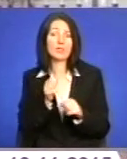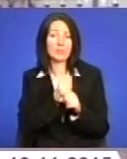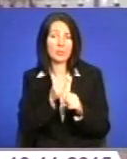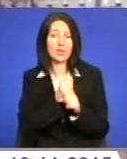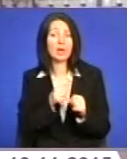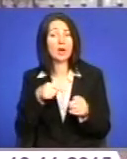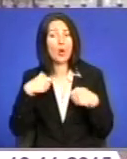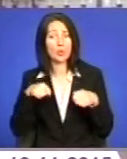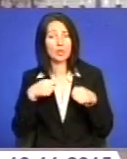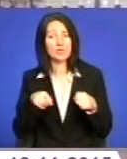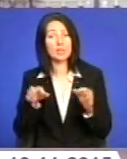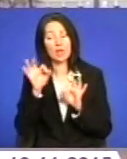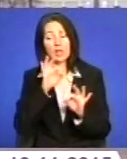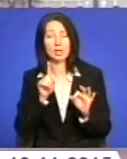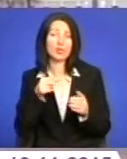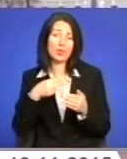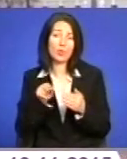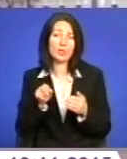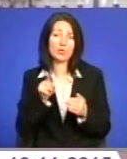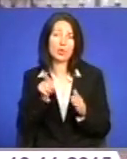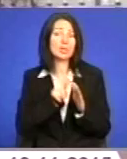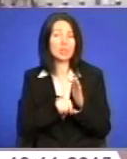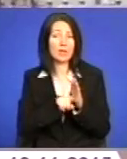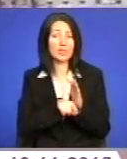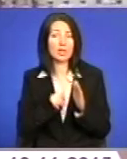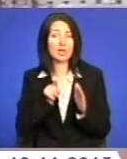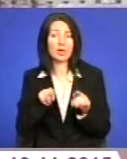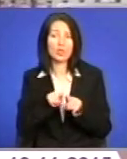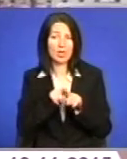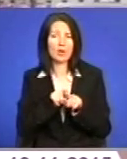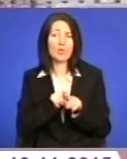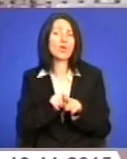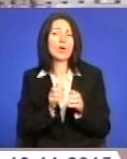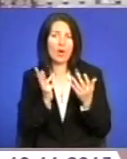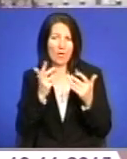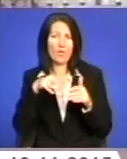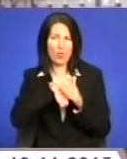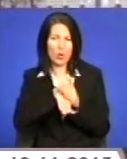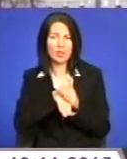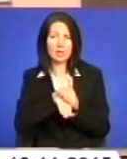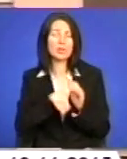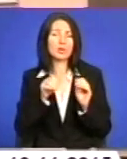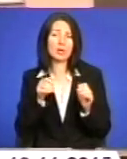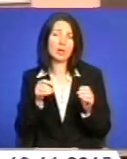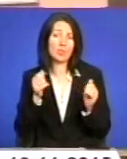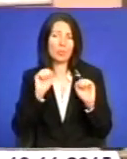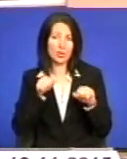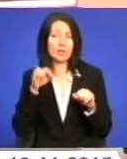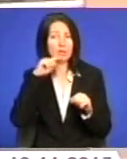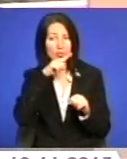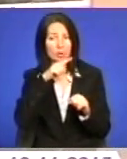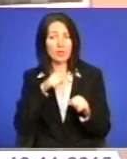продавці радили, що візьміть там той дешевший, ті самі складові, але якби можна було зекономити.